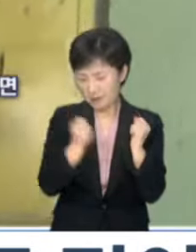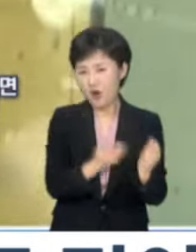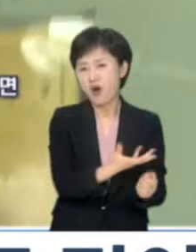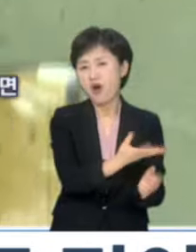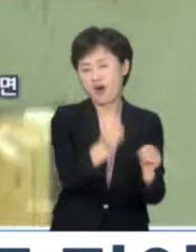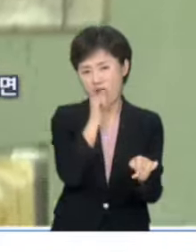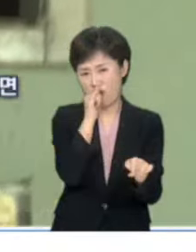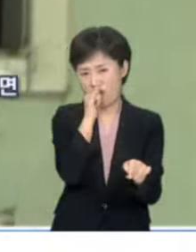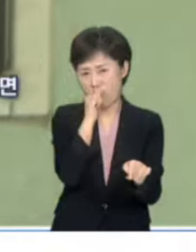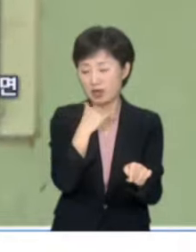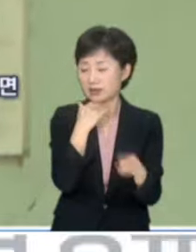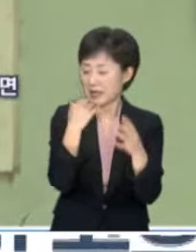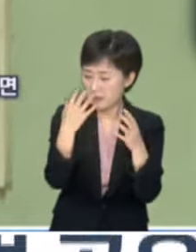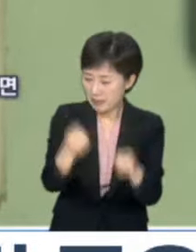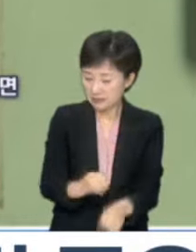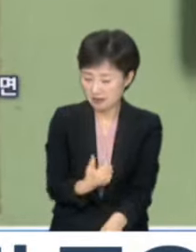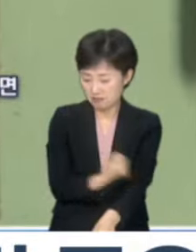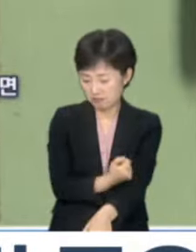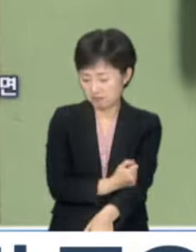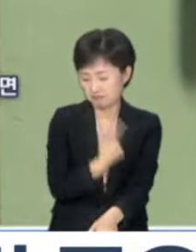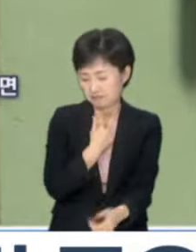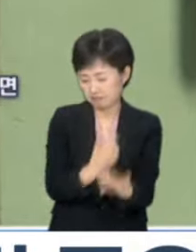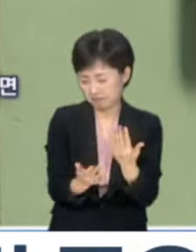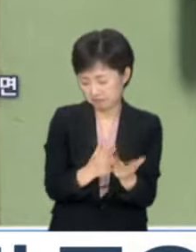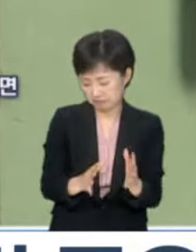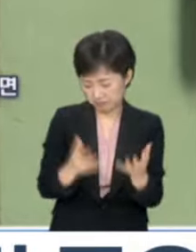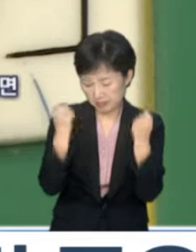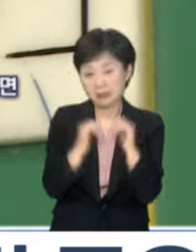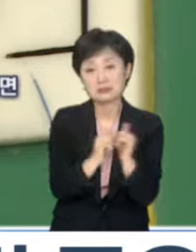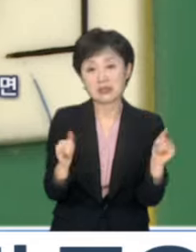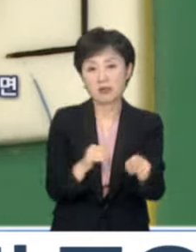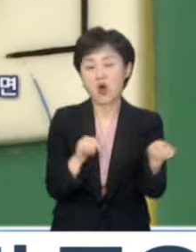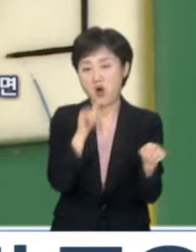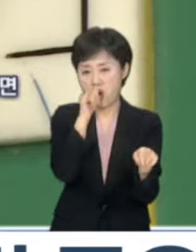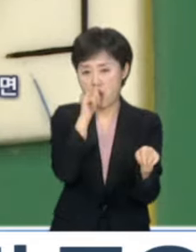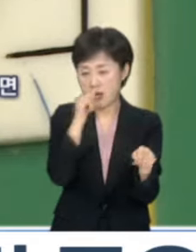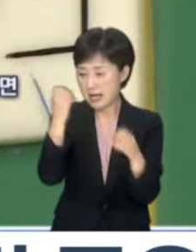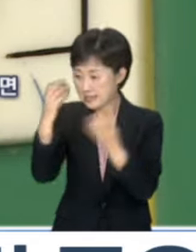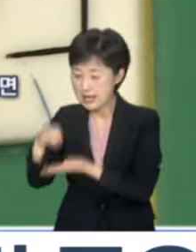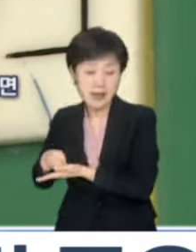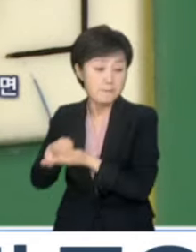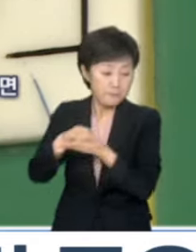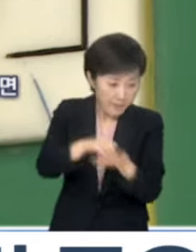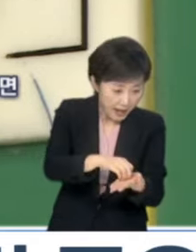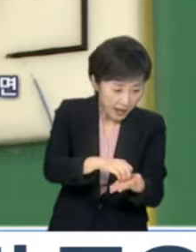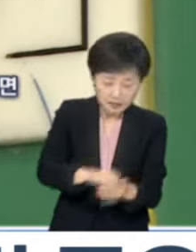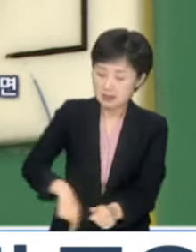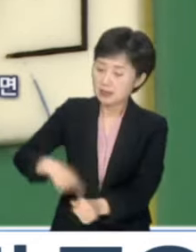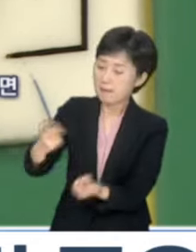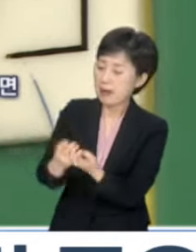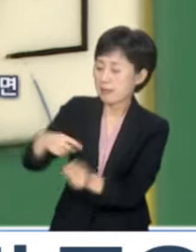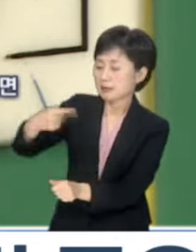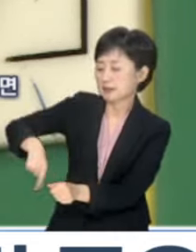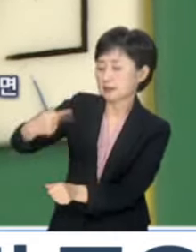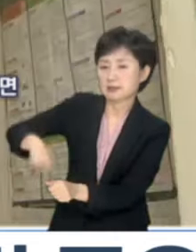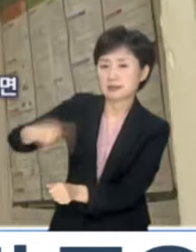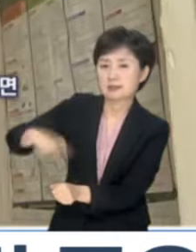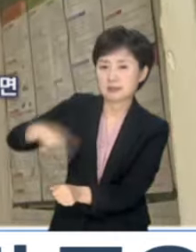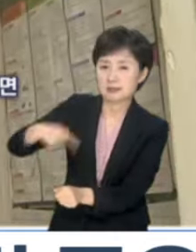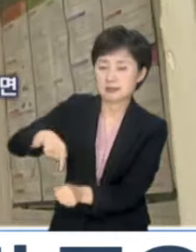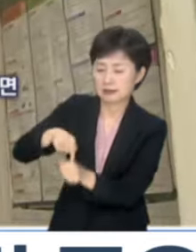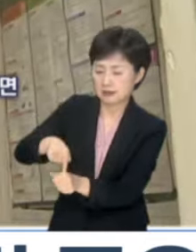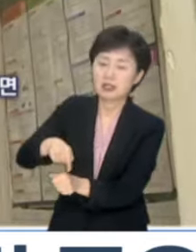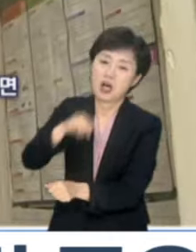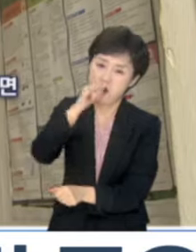좀 나이도 많고 그런 범죄 경력도 많은 원로들이 네. 있는데 이제 신입 수용자들한테 그런 것들을 이제 가져오게끔 시키는 경우도 있고요.